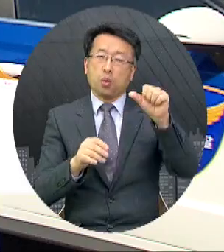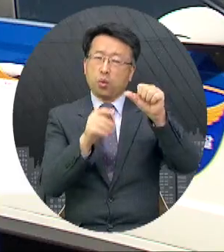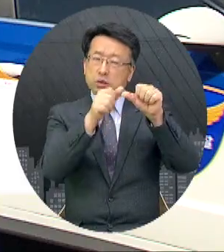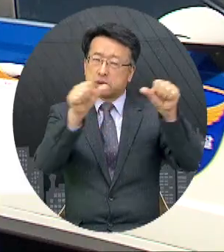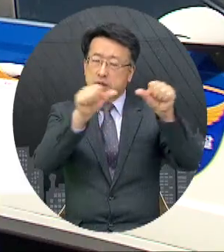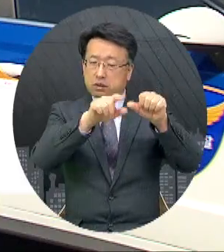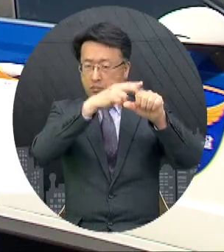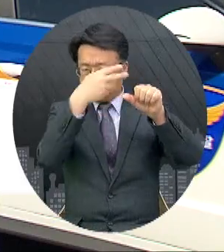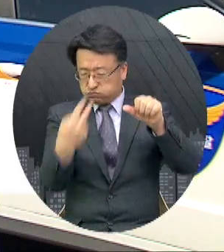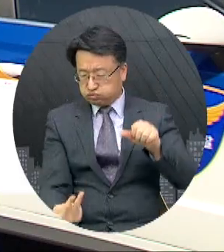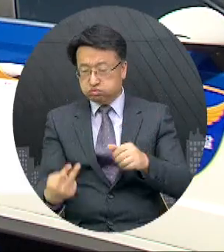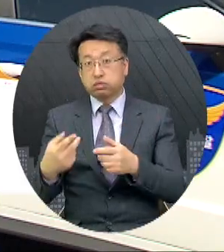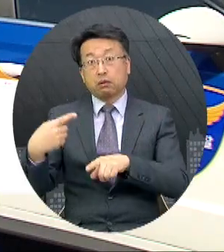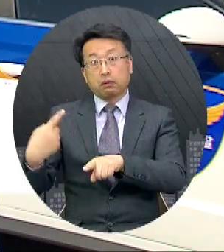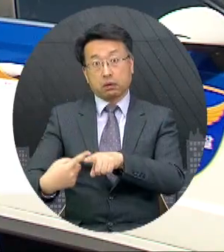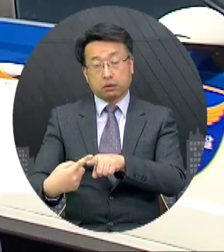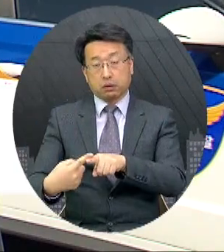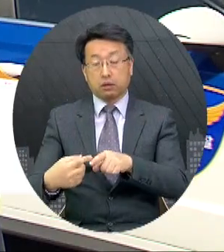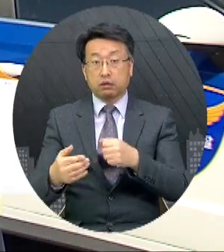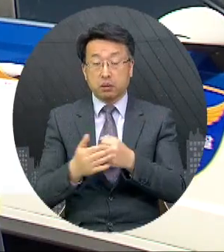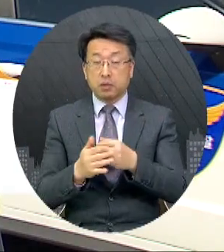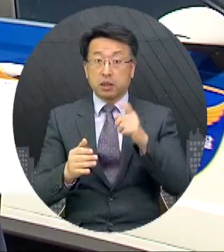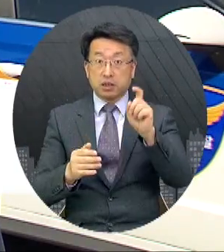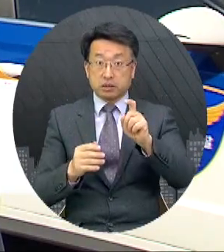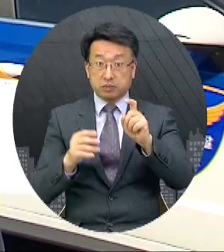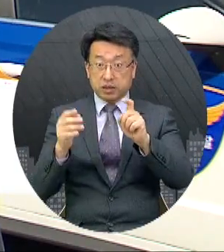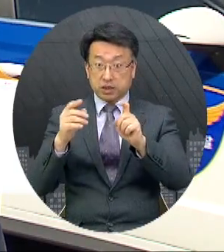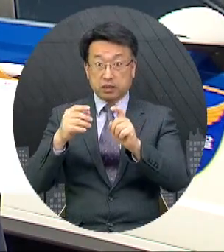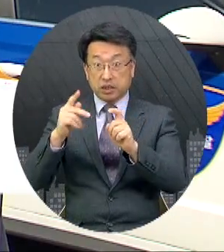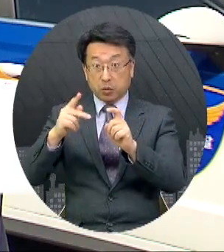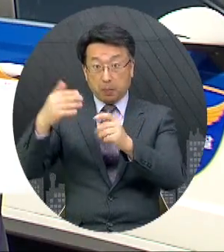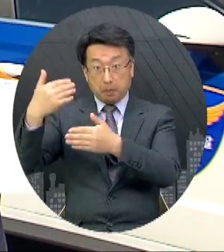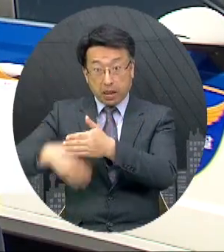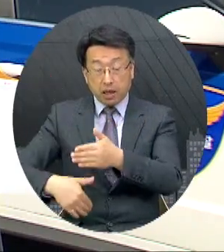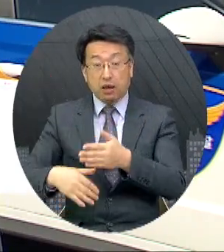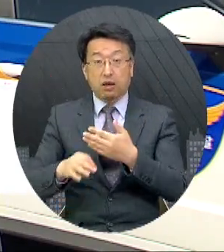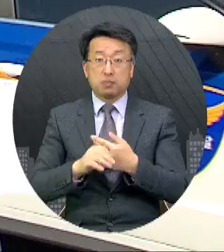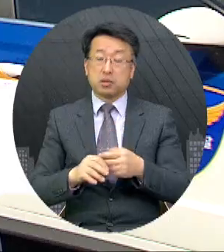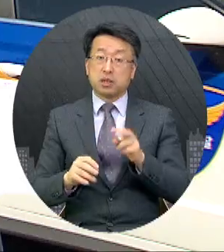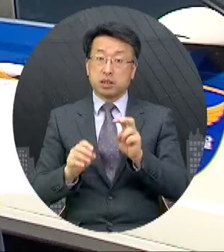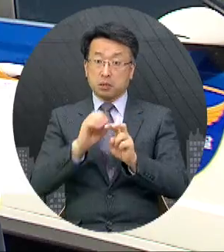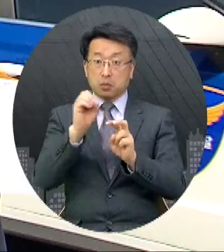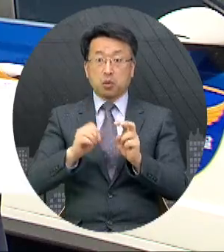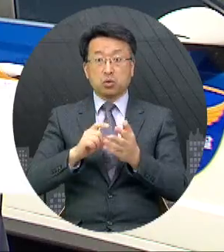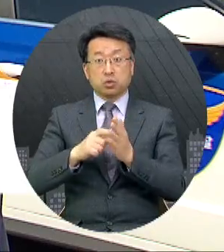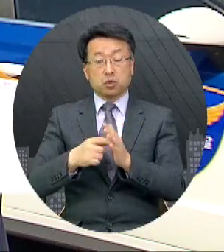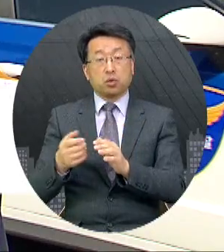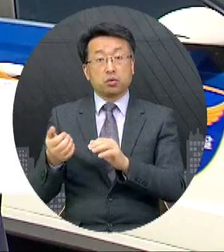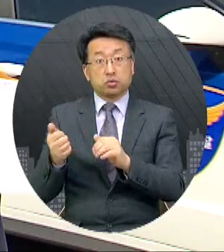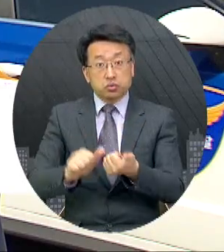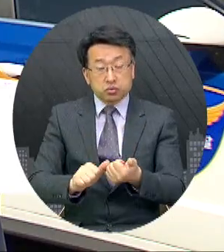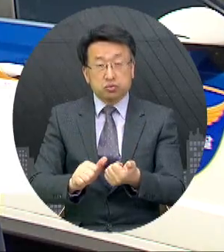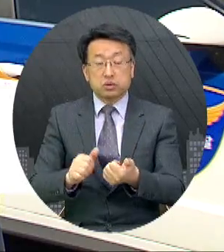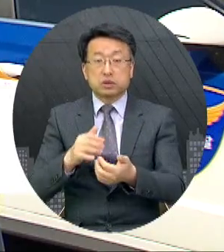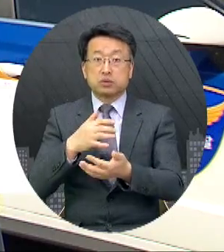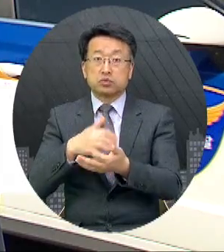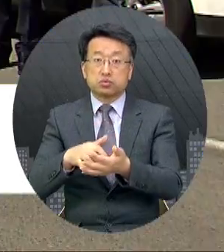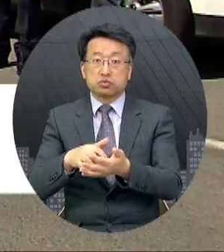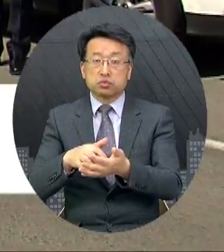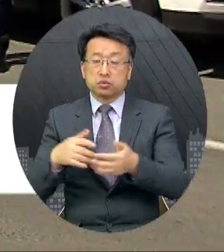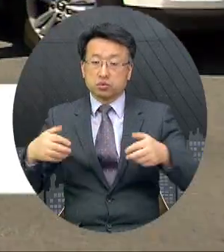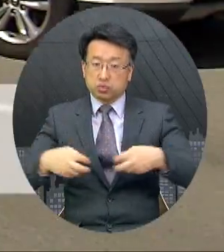떨어지는 것 같습니다. 그런데 10km 낮춤으로 인해 가지고 20% 이상의 사망 사고 또 교통 사고가 감소할 것으로